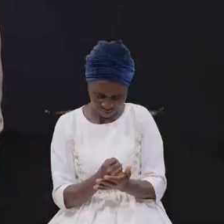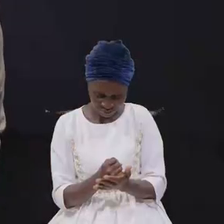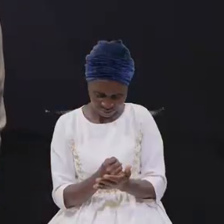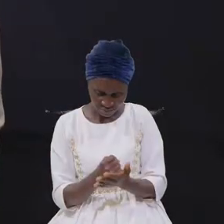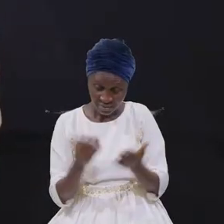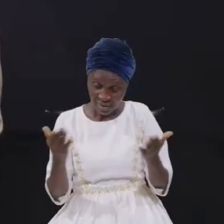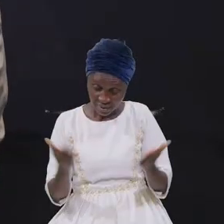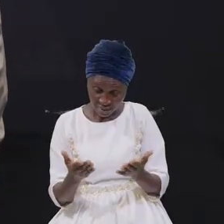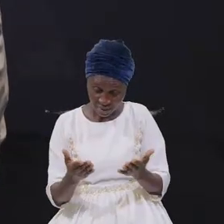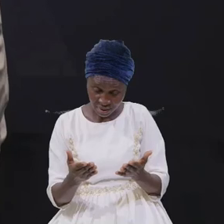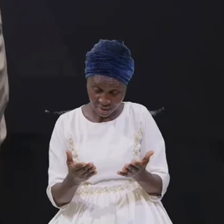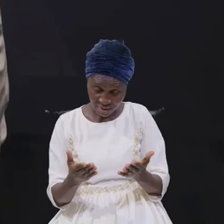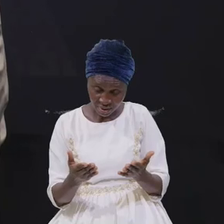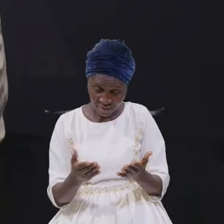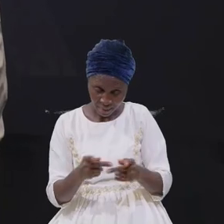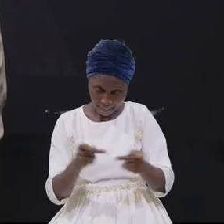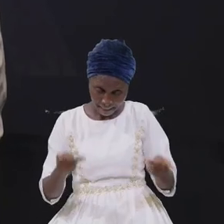Ici au lieu Alpha,